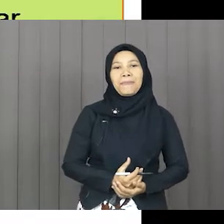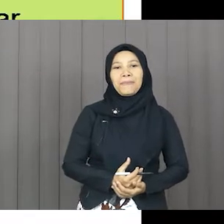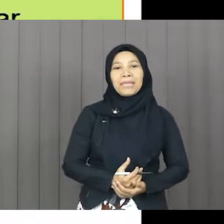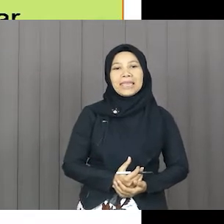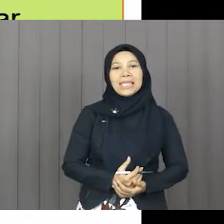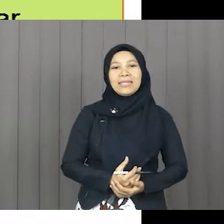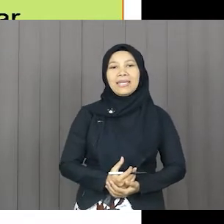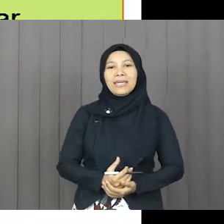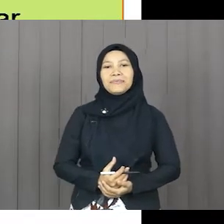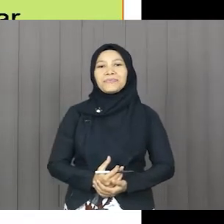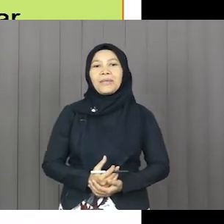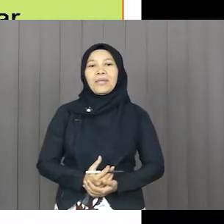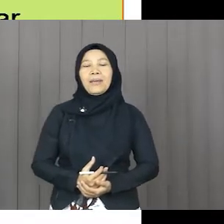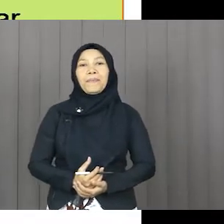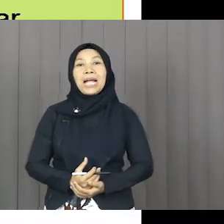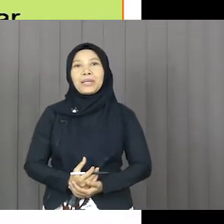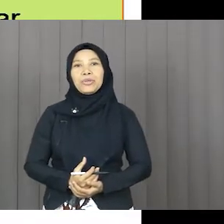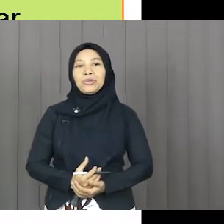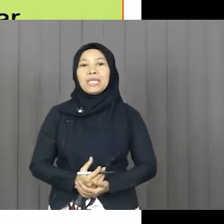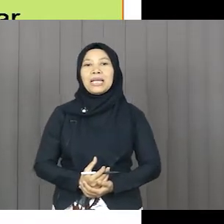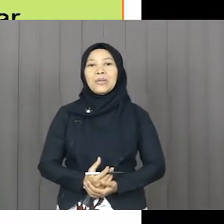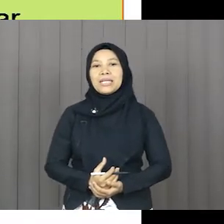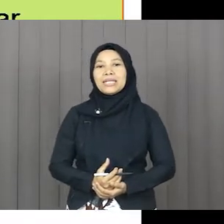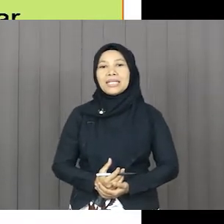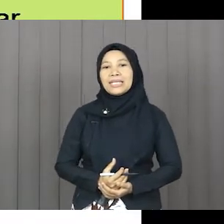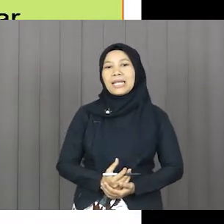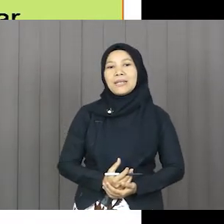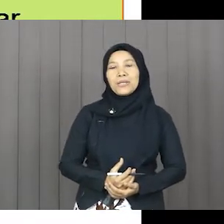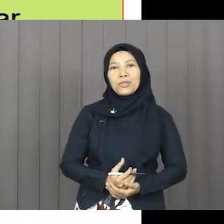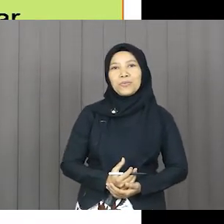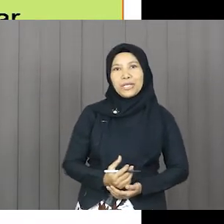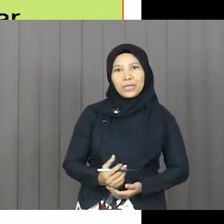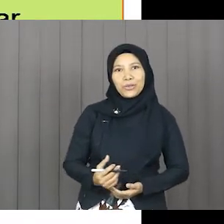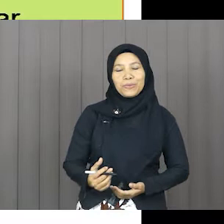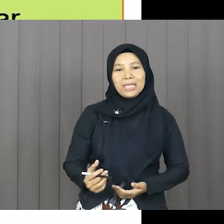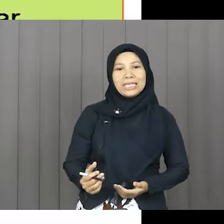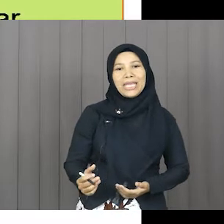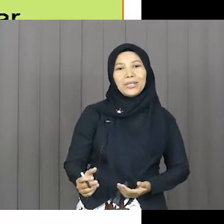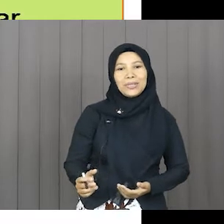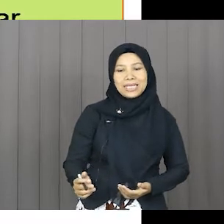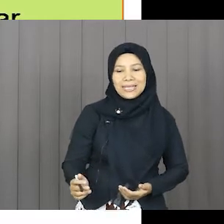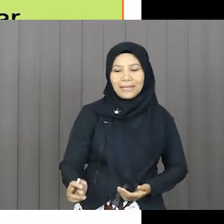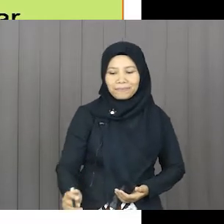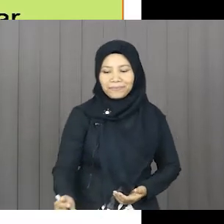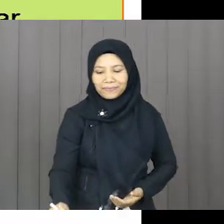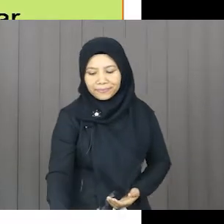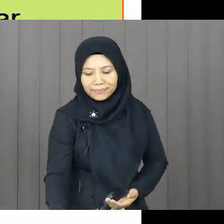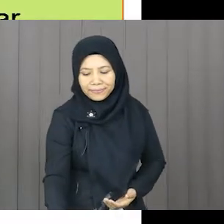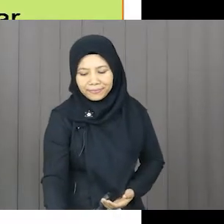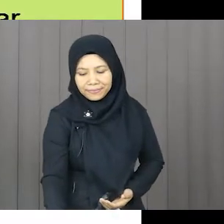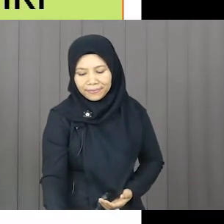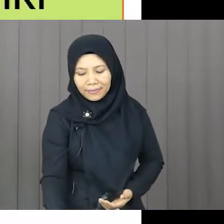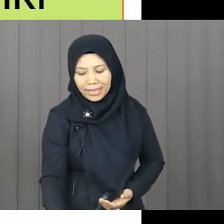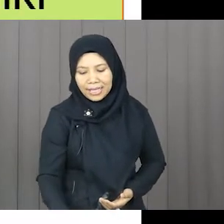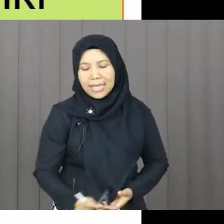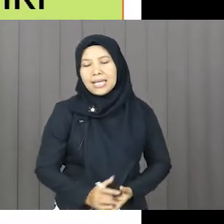mengkaji pentingnya pengaruh utang luar negeri terhadap pertumbuhan ekonomi di Indonesia.